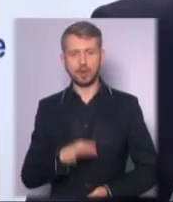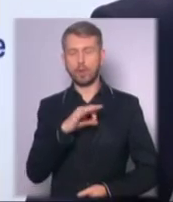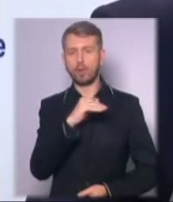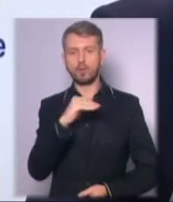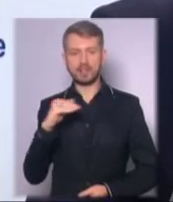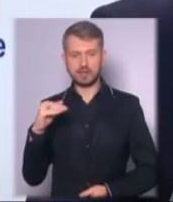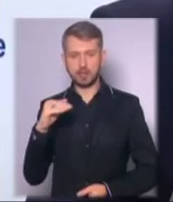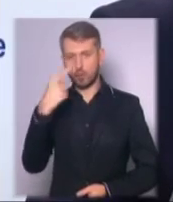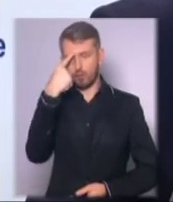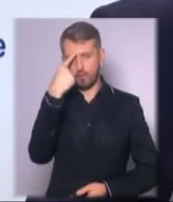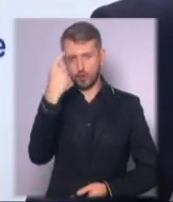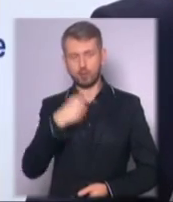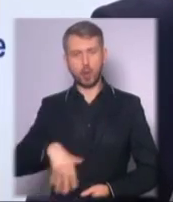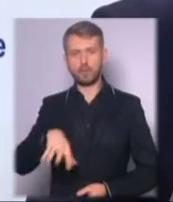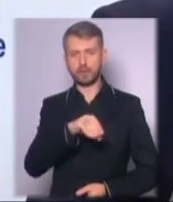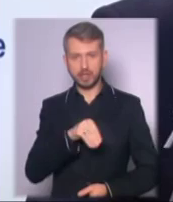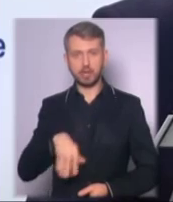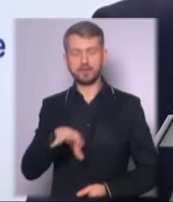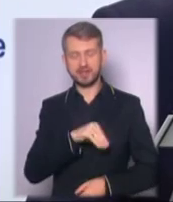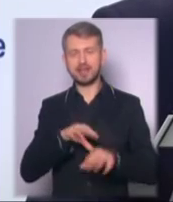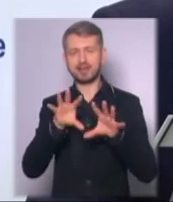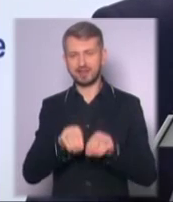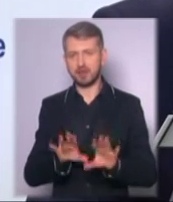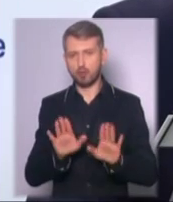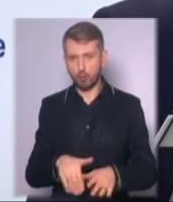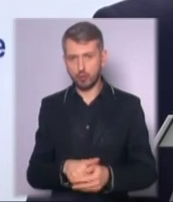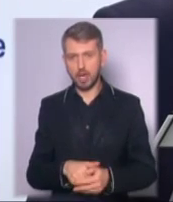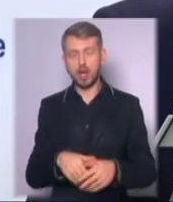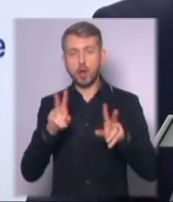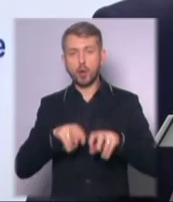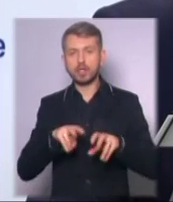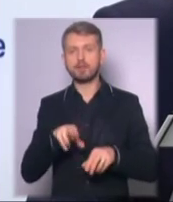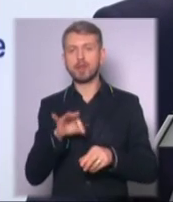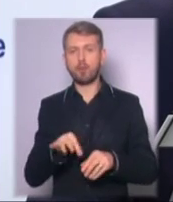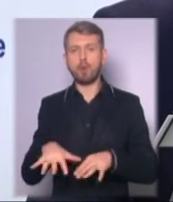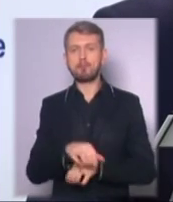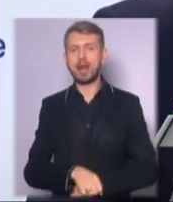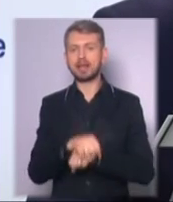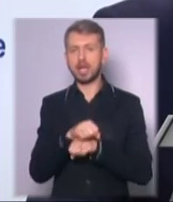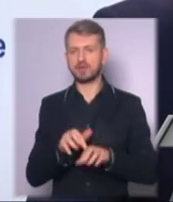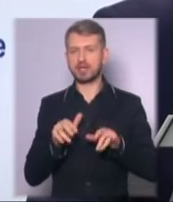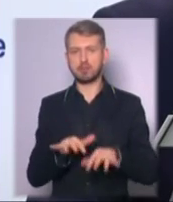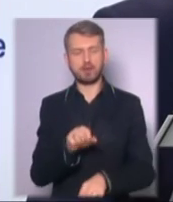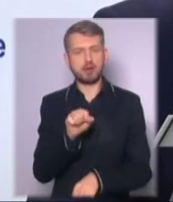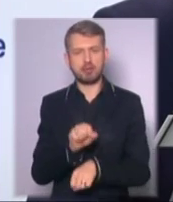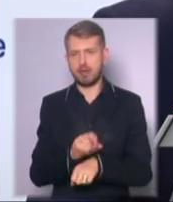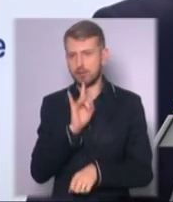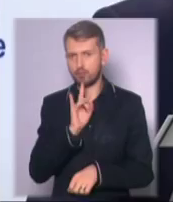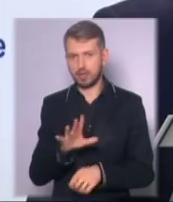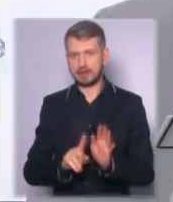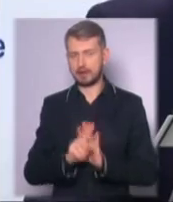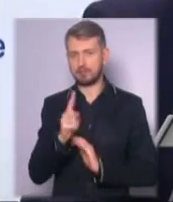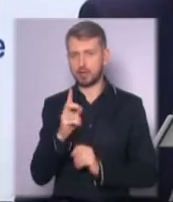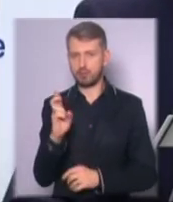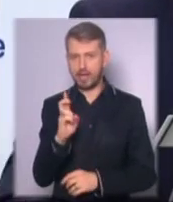Офіційно повідомляю всіх та всіх заспокоюю. Розслідування по майданівських справах не зупиниться з 1